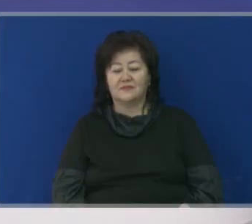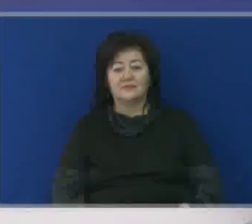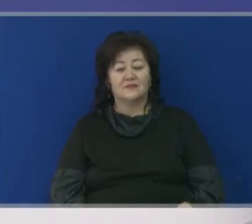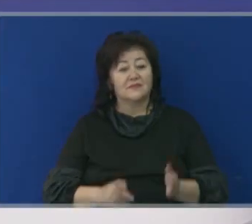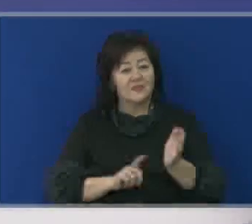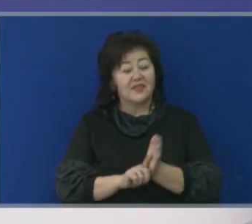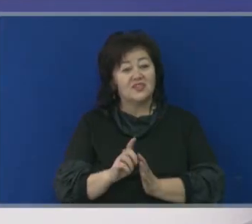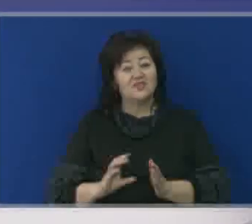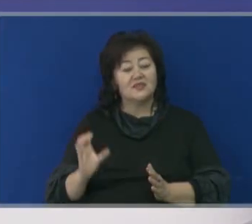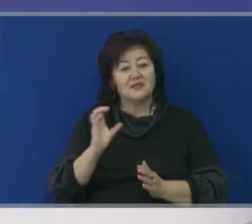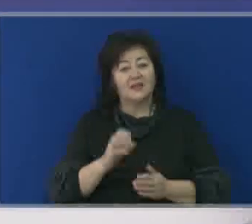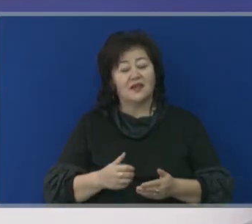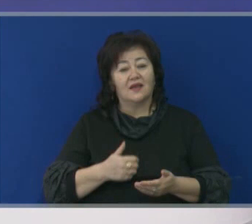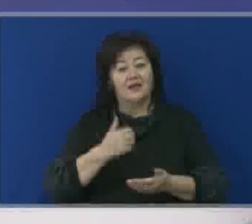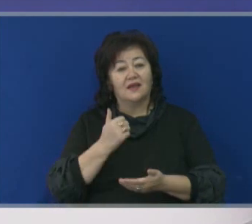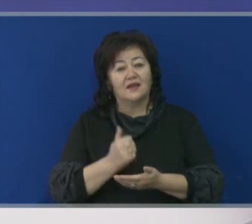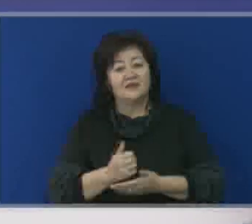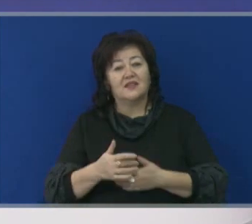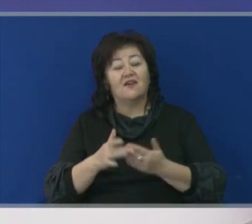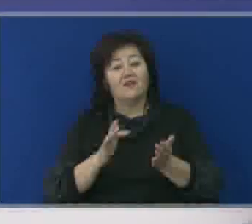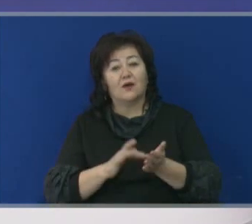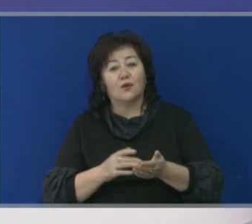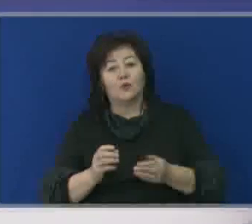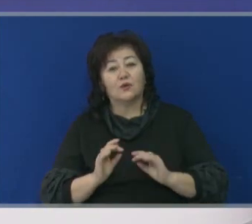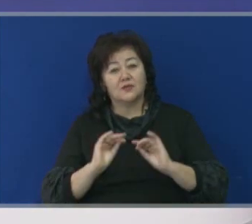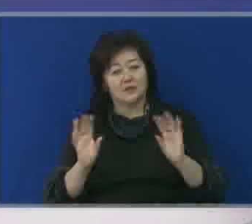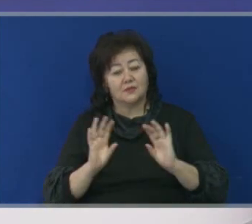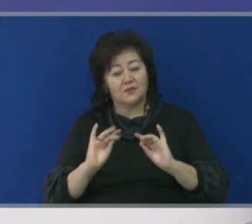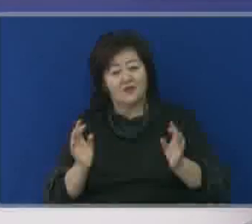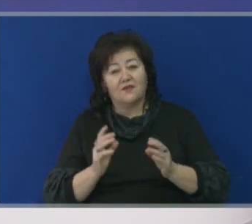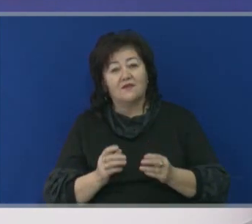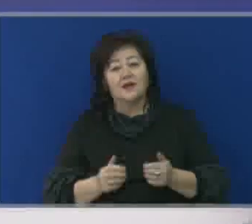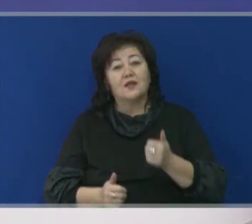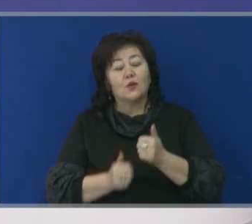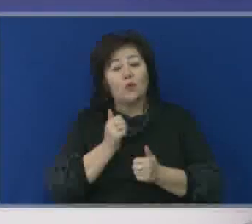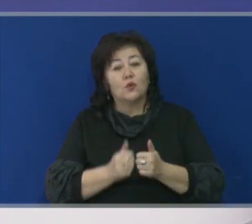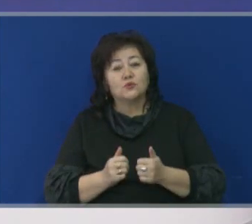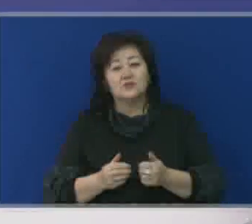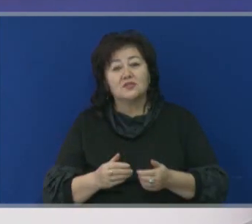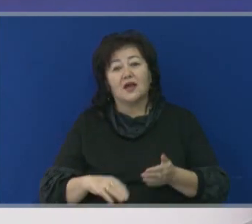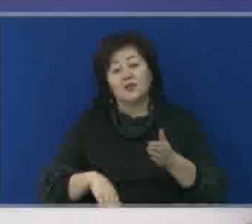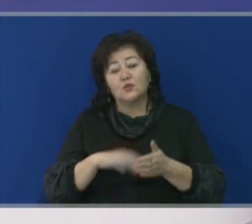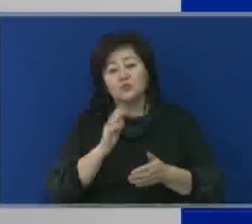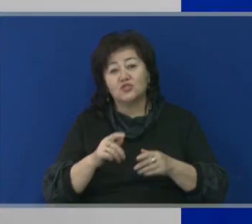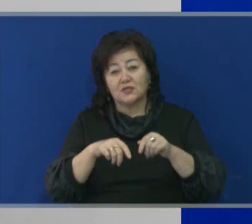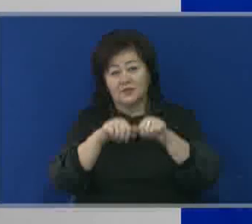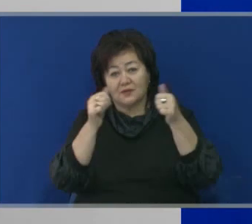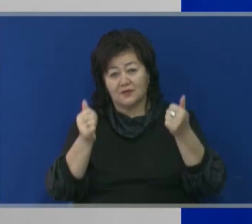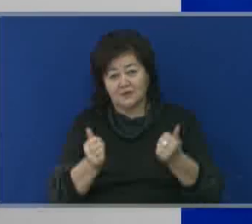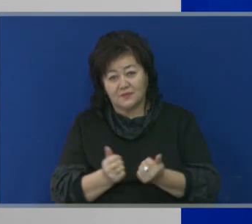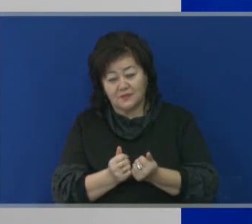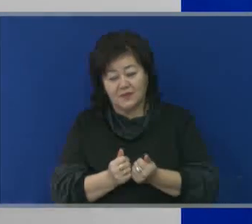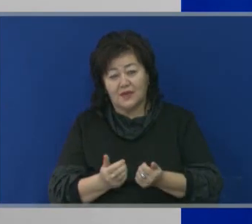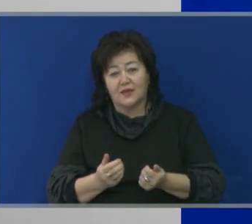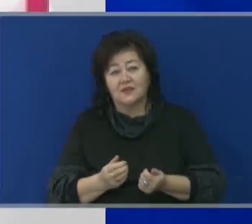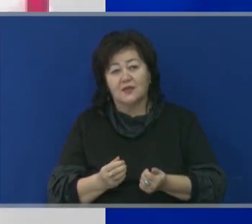В начале сентября Акимат объявил конкурс на лучший логотип области. Экспертная комиссия подвела итоги конкурса. Об этом сообщили в